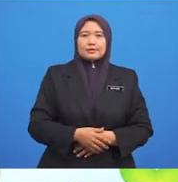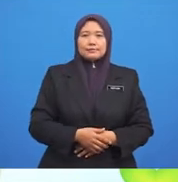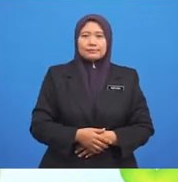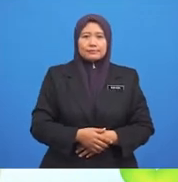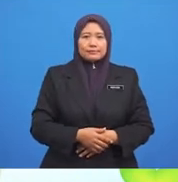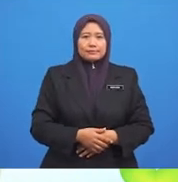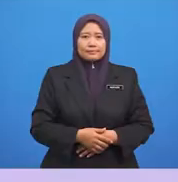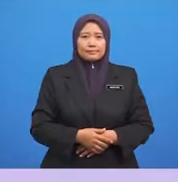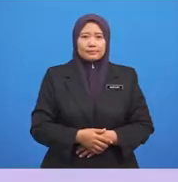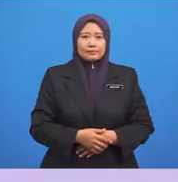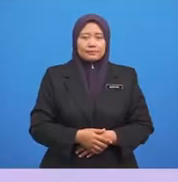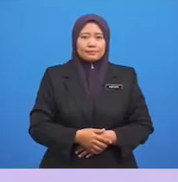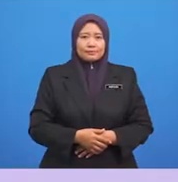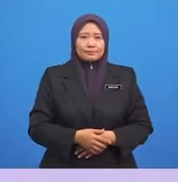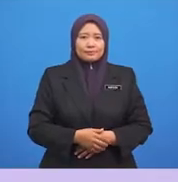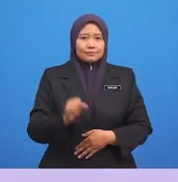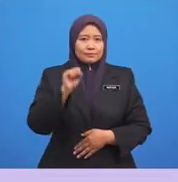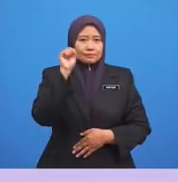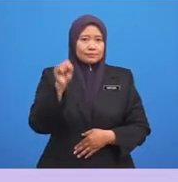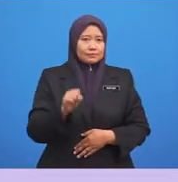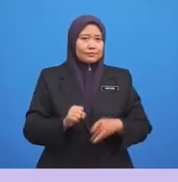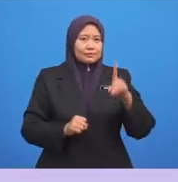lagi. Soalan pertama,